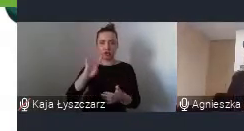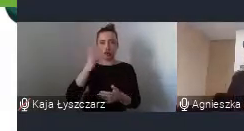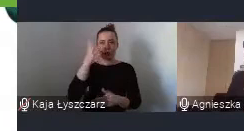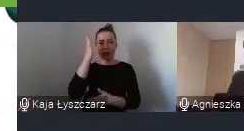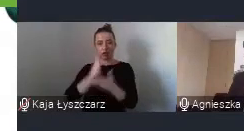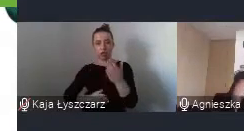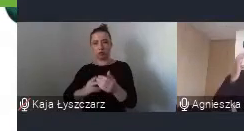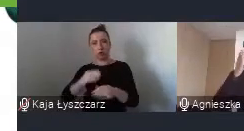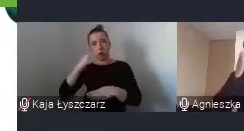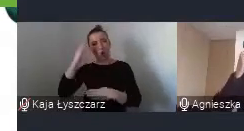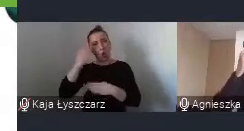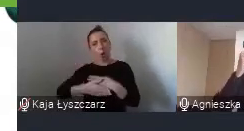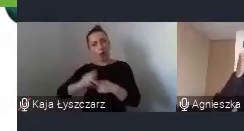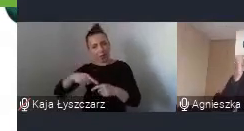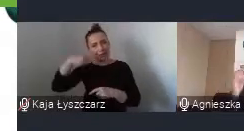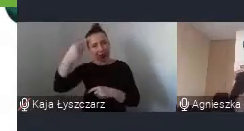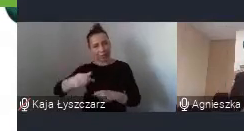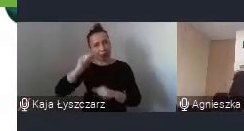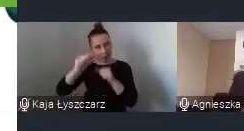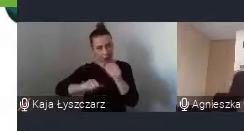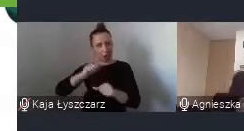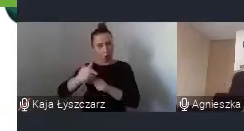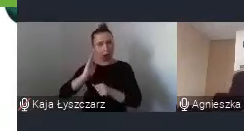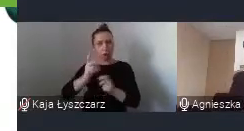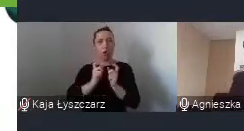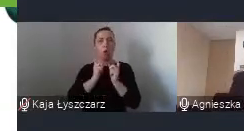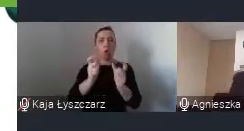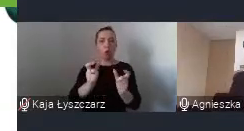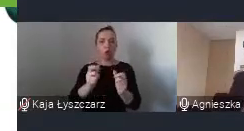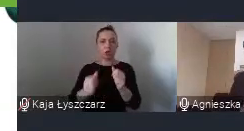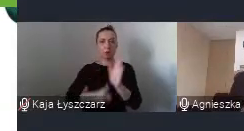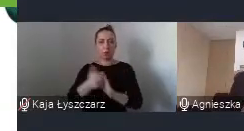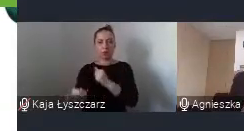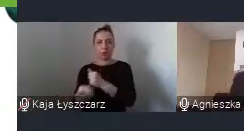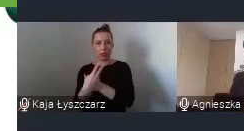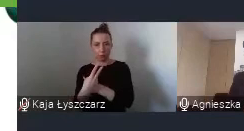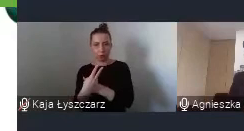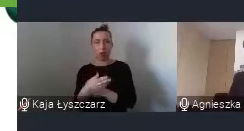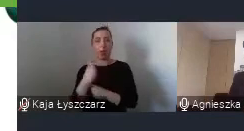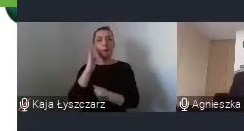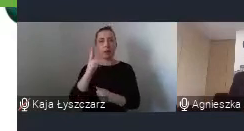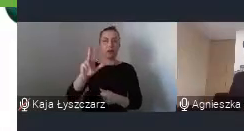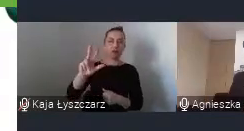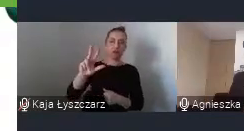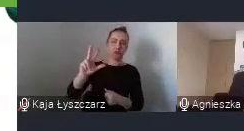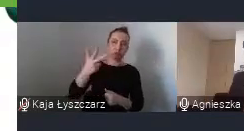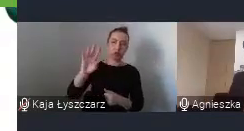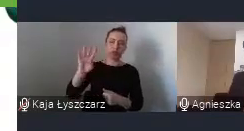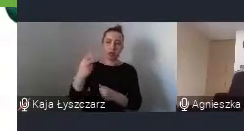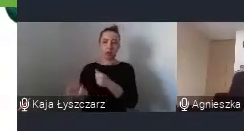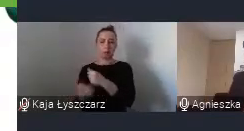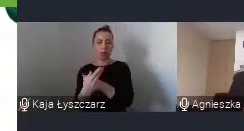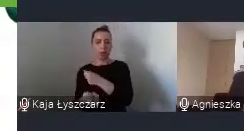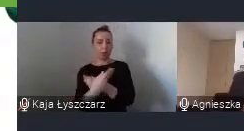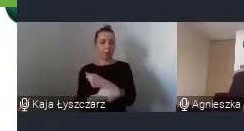2022 roku, czyli pod koniec przyszłego roku będziemy ogłaszać pierwszy nabór. Naborów planujemy 3-4.